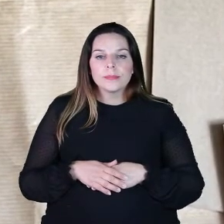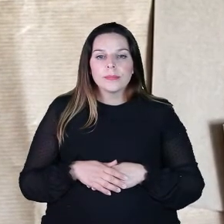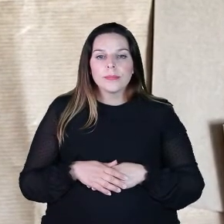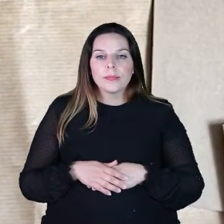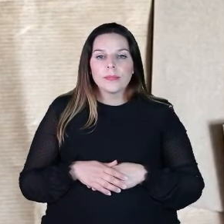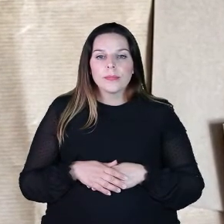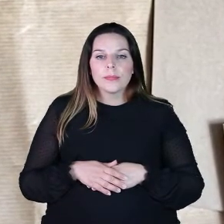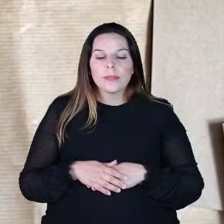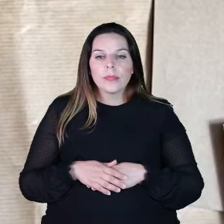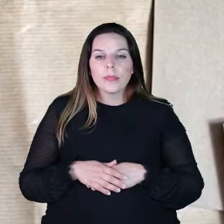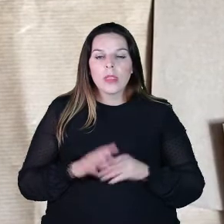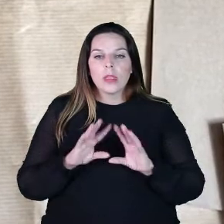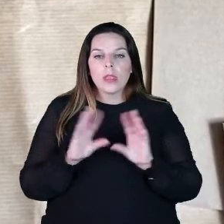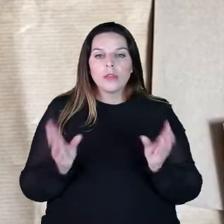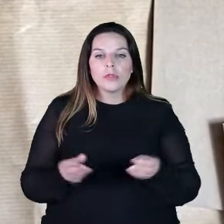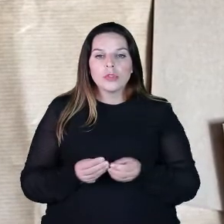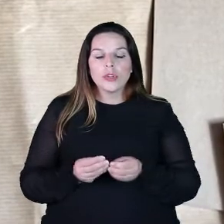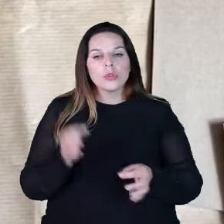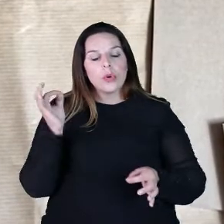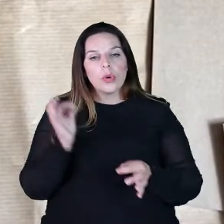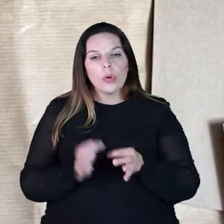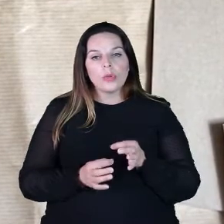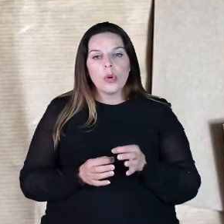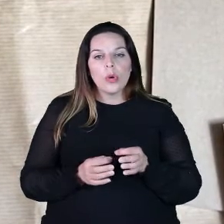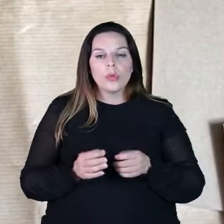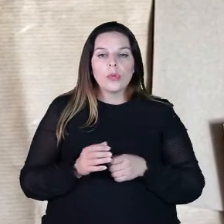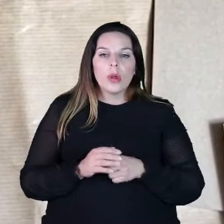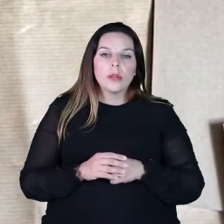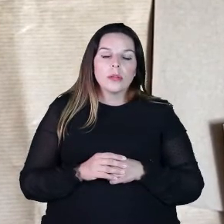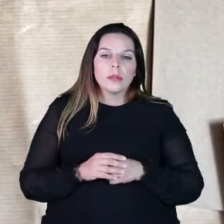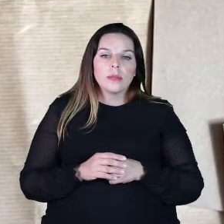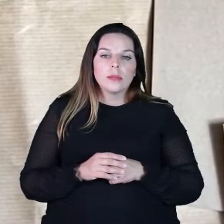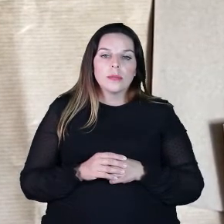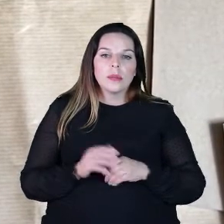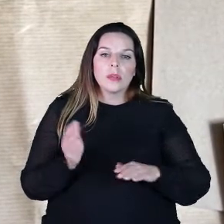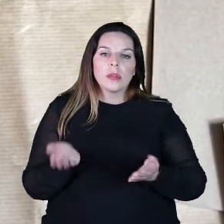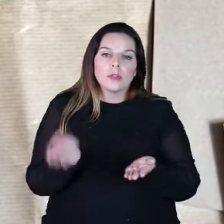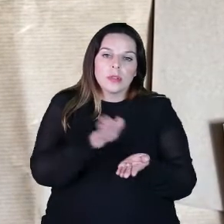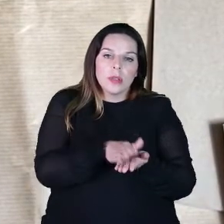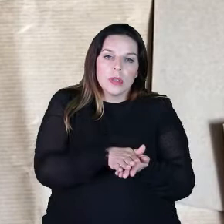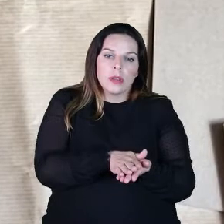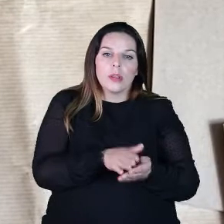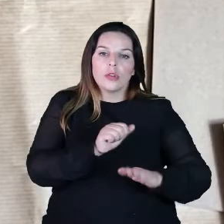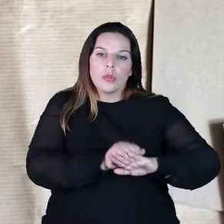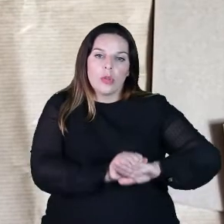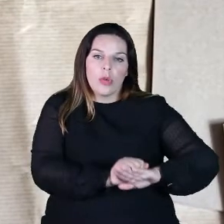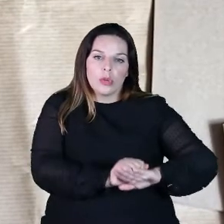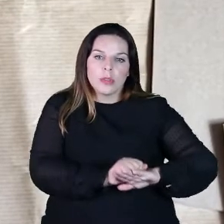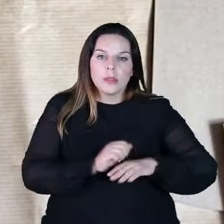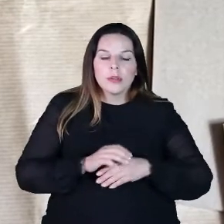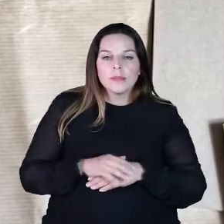Starajcie się wszystkie te zagięcia dokładnie, precyzyjnie zgiąć.